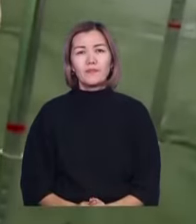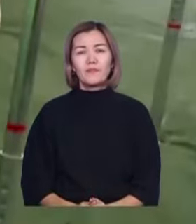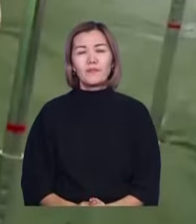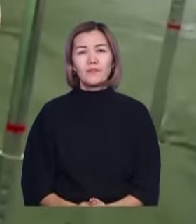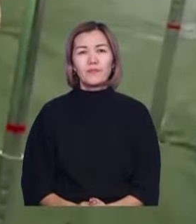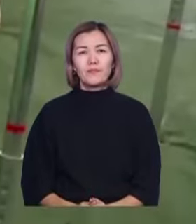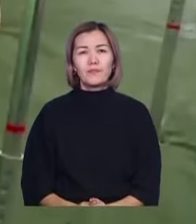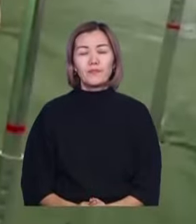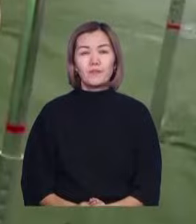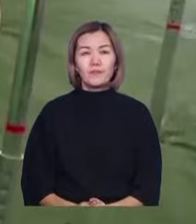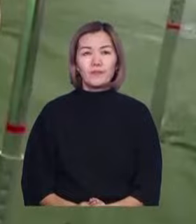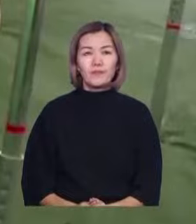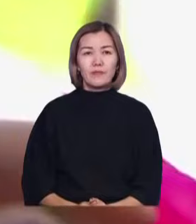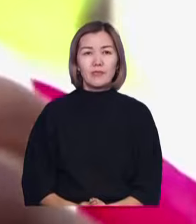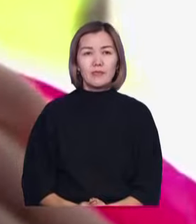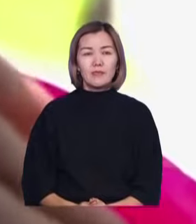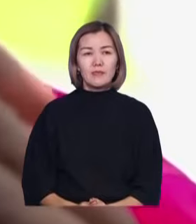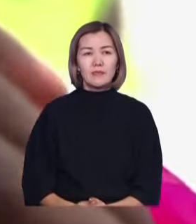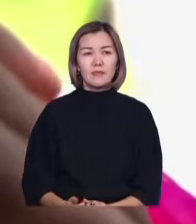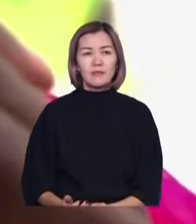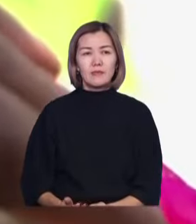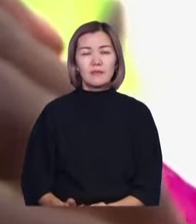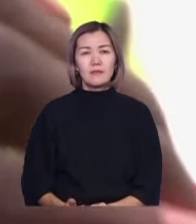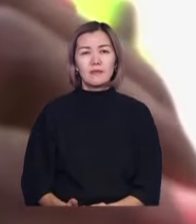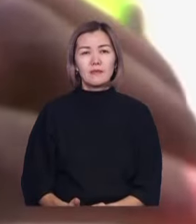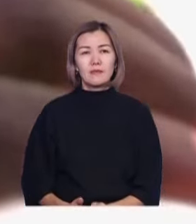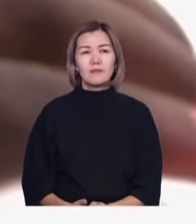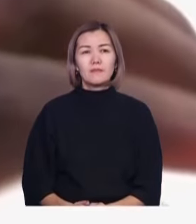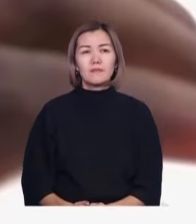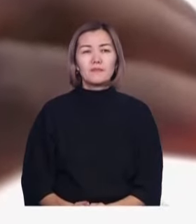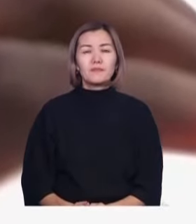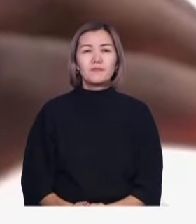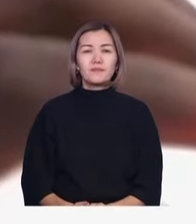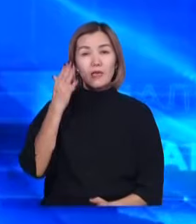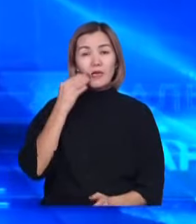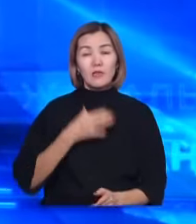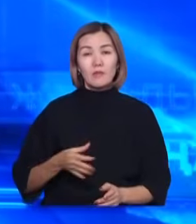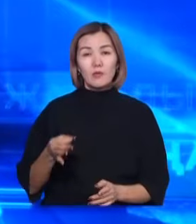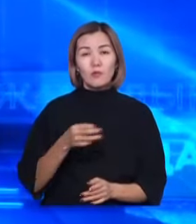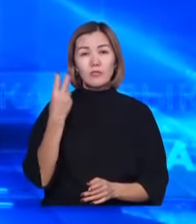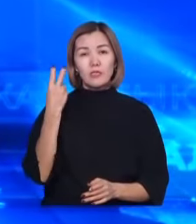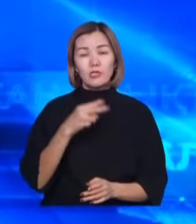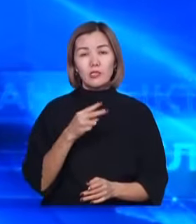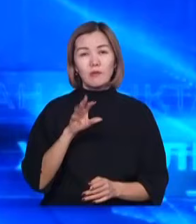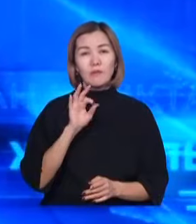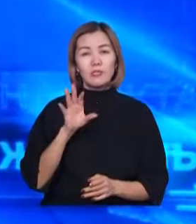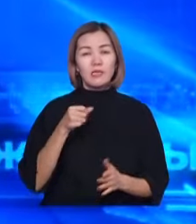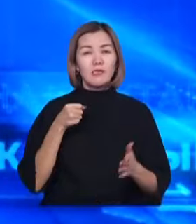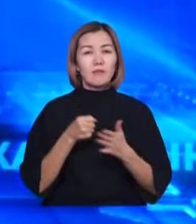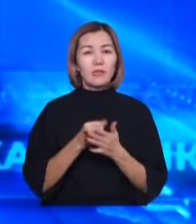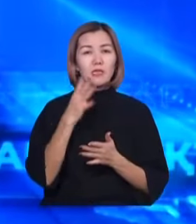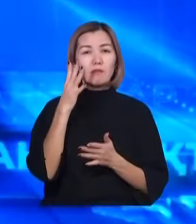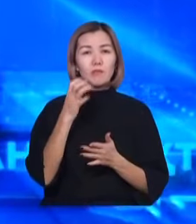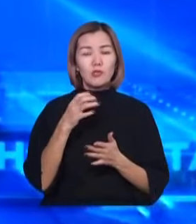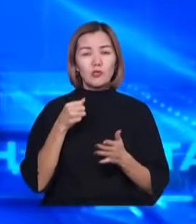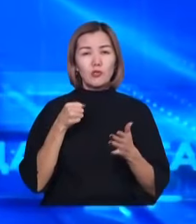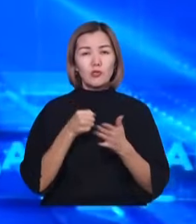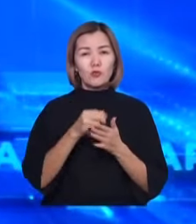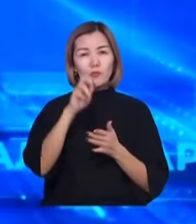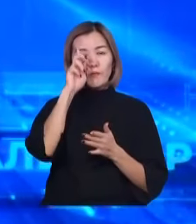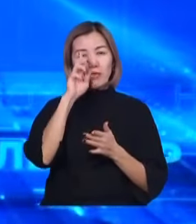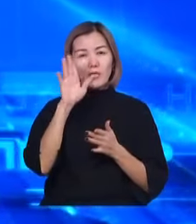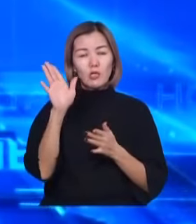Жаһан жаңалықтарын ғаламтор желісімен дайындаған Нұрфилина Құттыбек, Жетісу телеарнасы. Алматы облысында 25 қазанға дейін